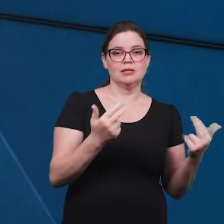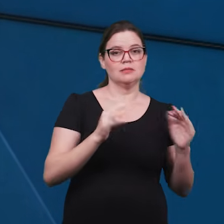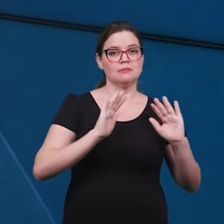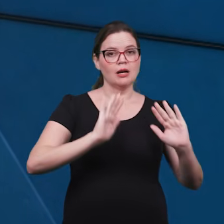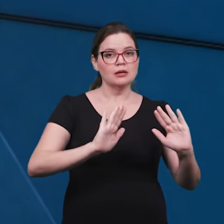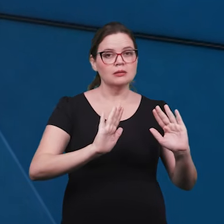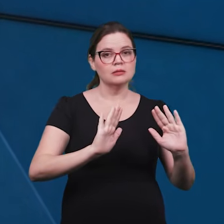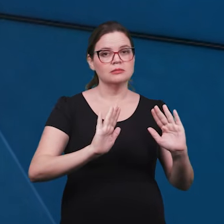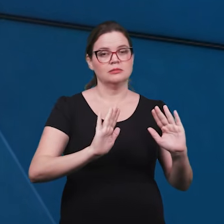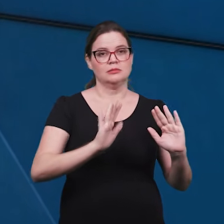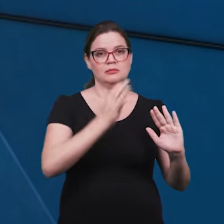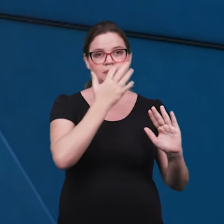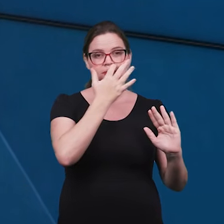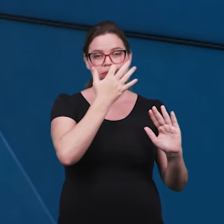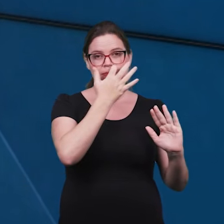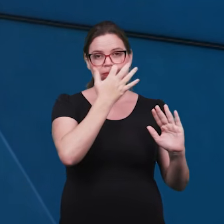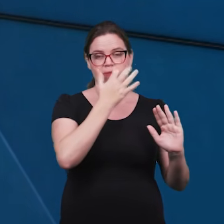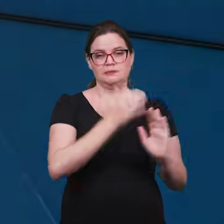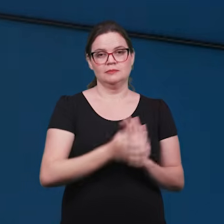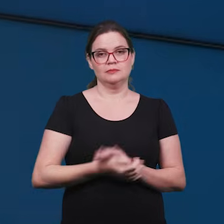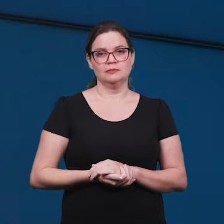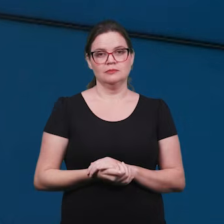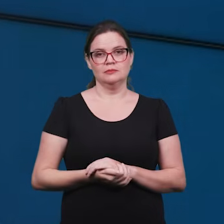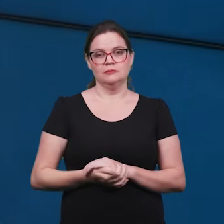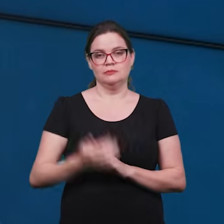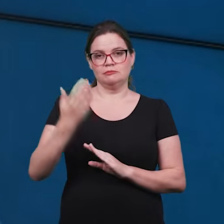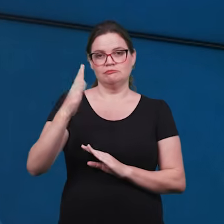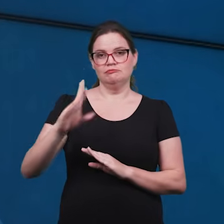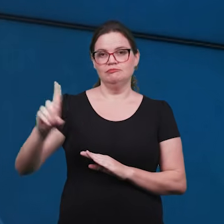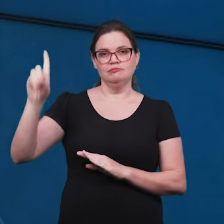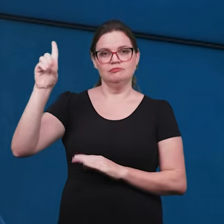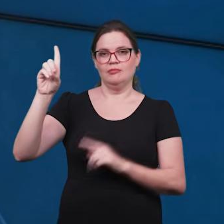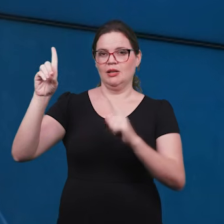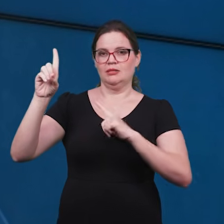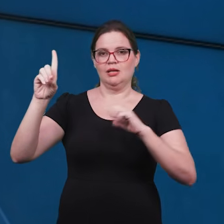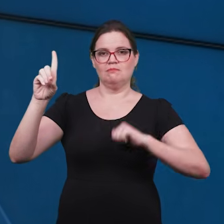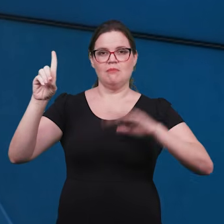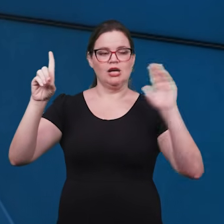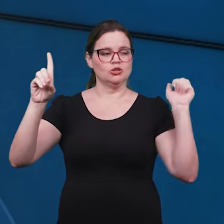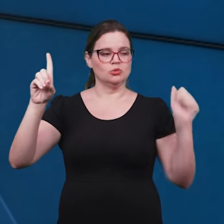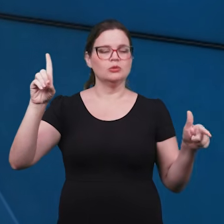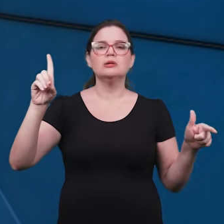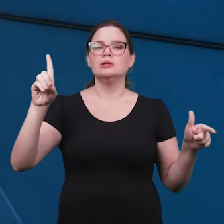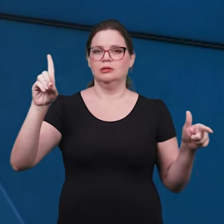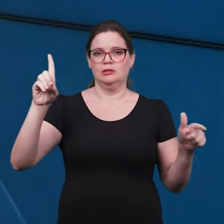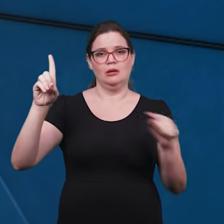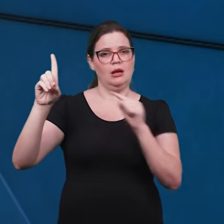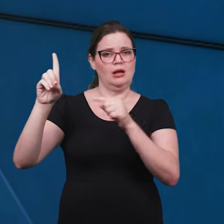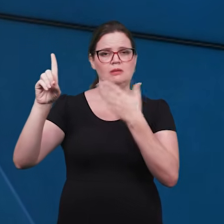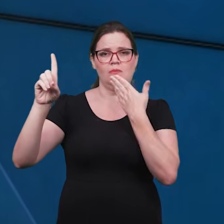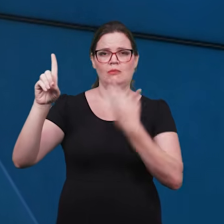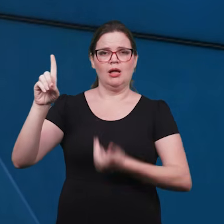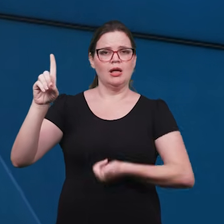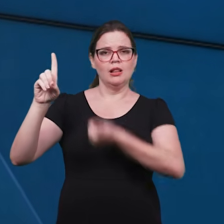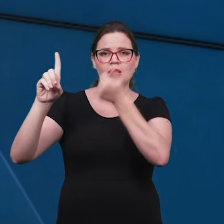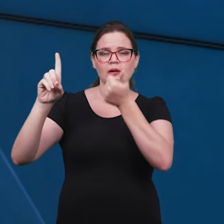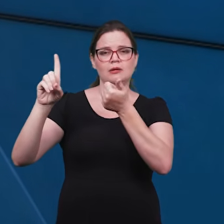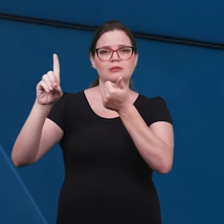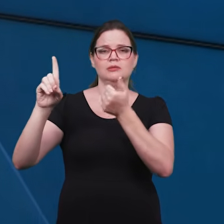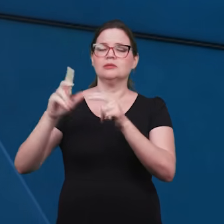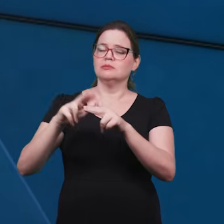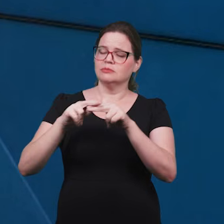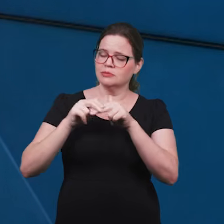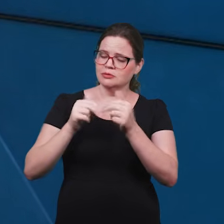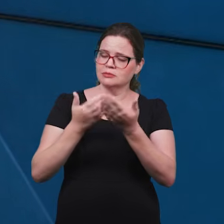Но Mas у Господь есть больше. o Senhor tem muito mais para nos dar. Ищи